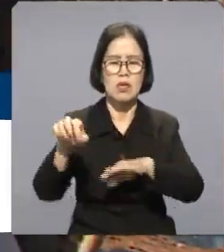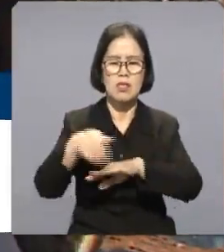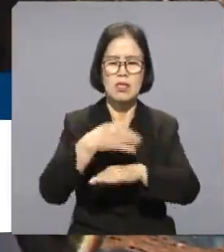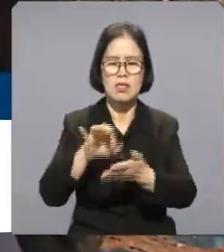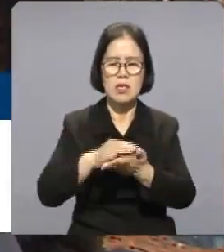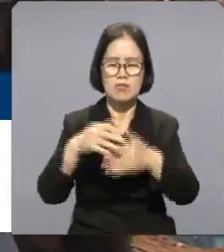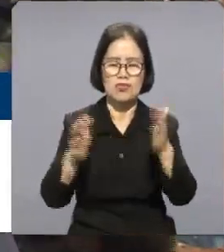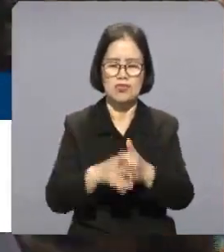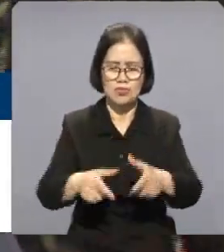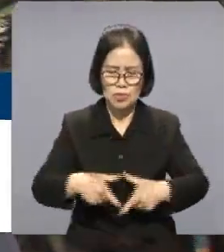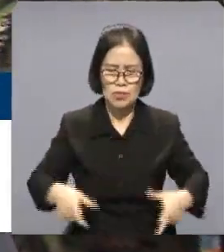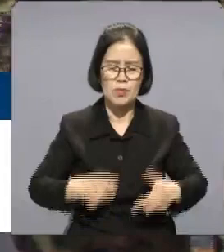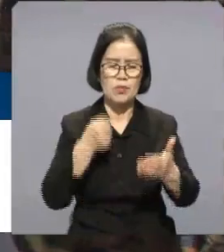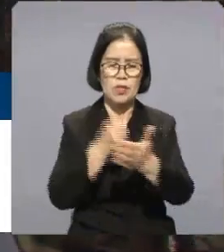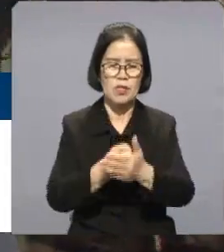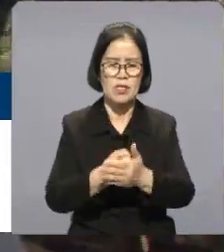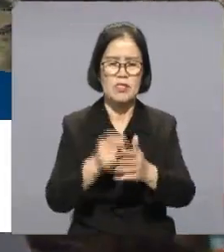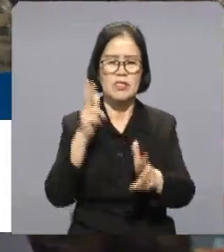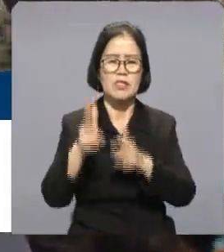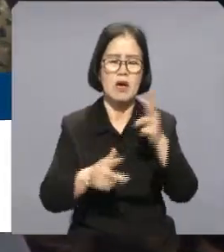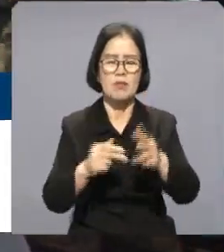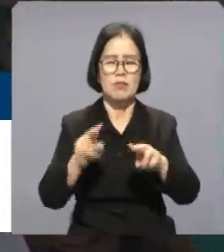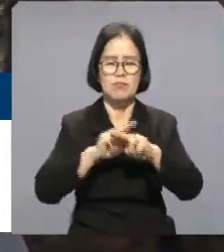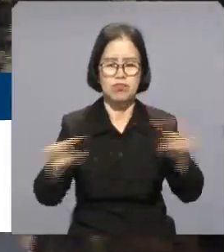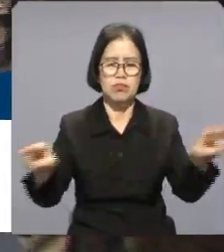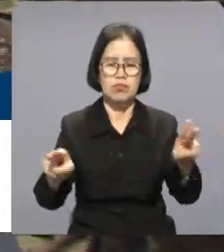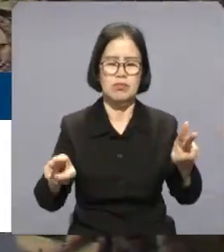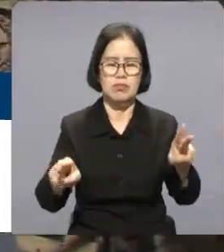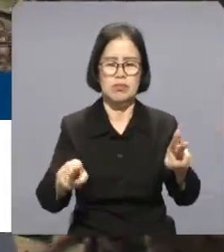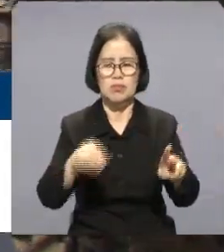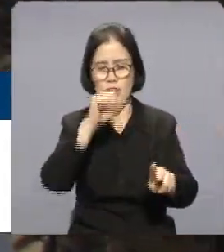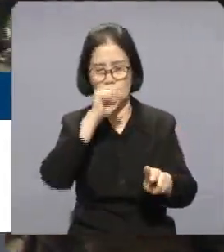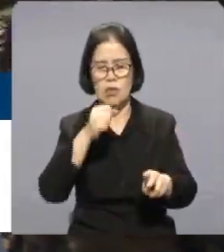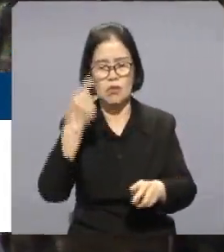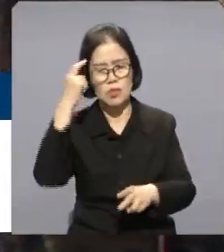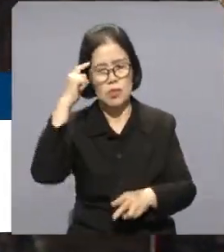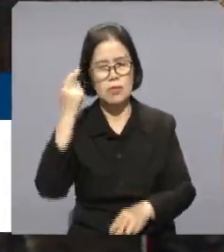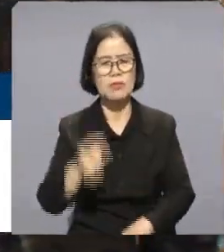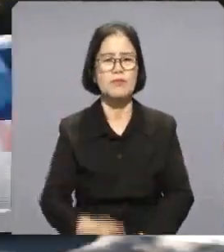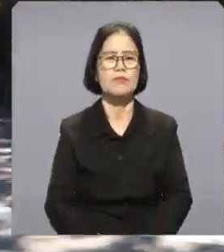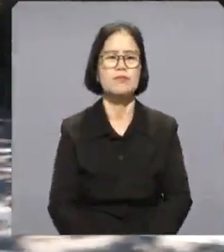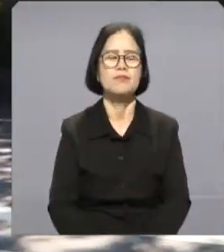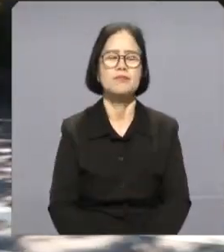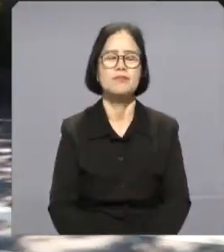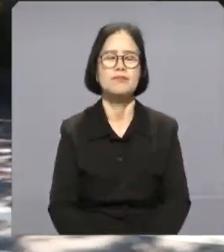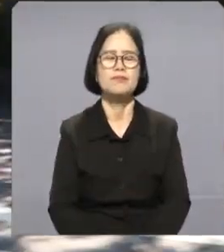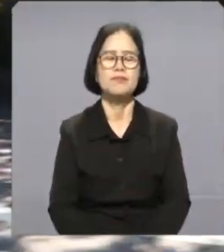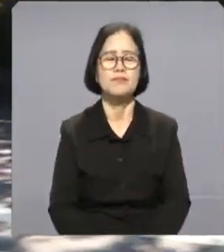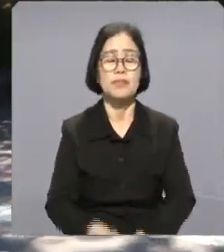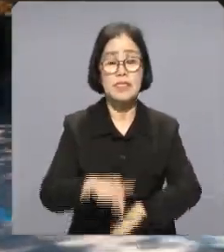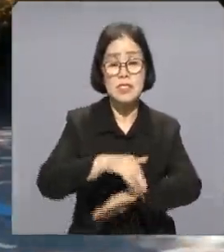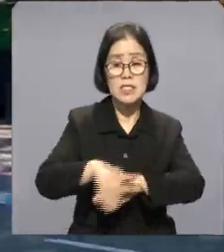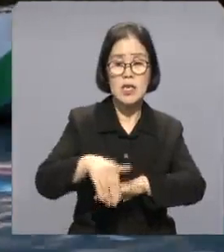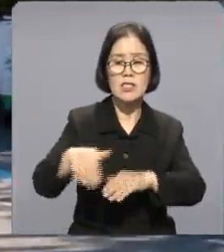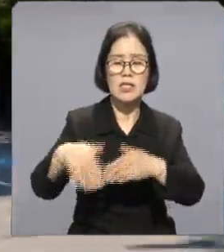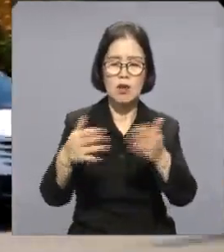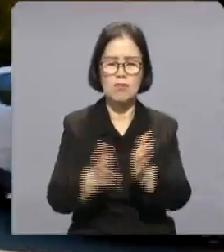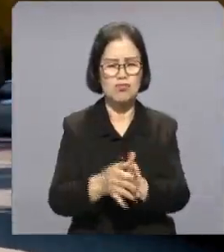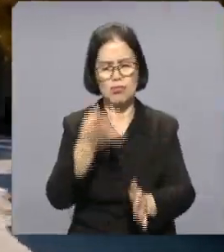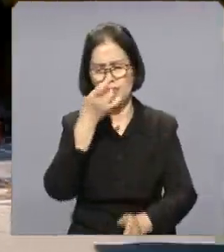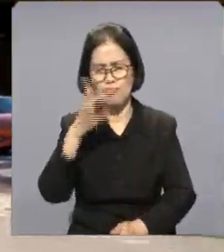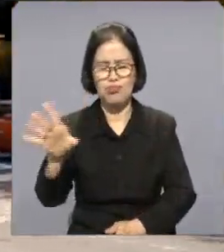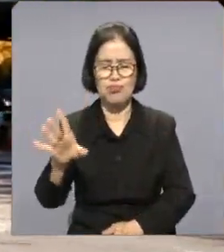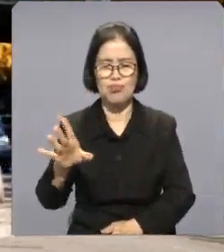과감하게 용단을 내려서 이 사업을 백지화시키는 것이 바람직하다고 생각합니다. 기획재정부는 아랑곳하지